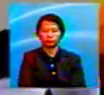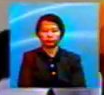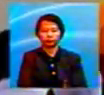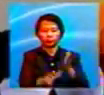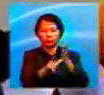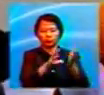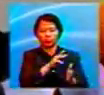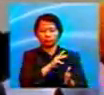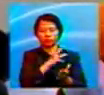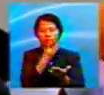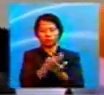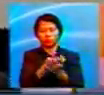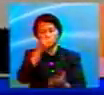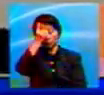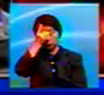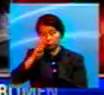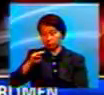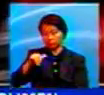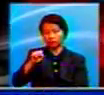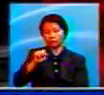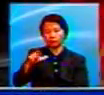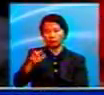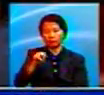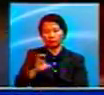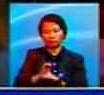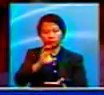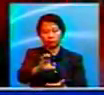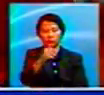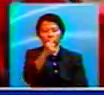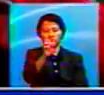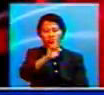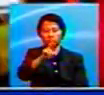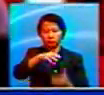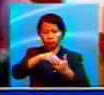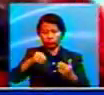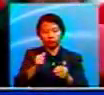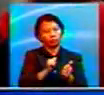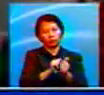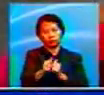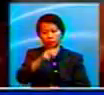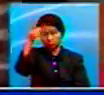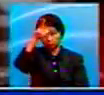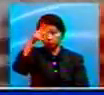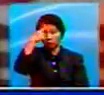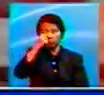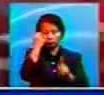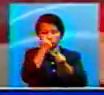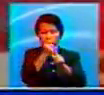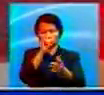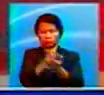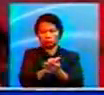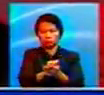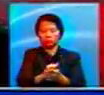Timbalan Menteri Keuangan Dato' Ahmad Maslan berkata peruntukan sebanyak RM10,000 diluluskan kerajaan bagi tujuan